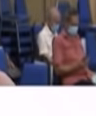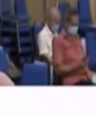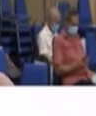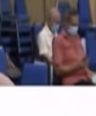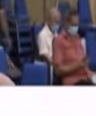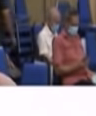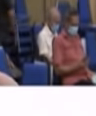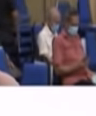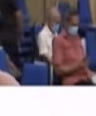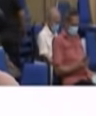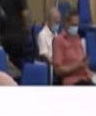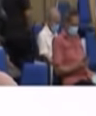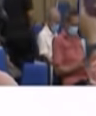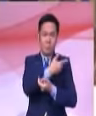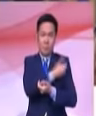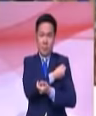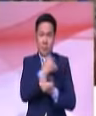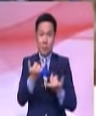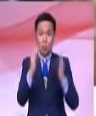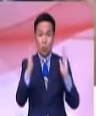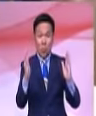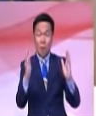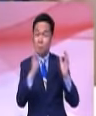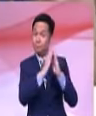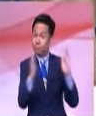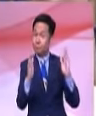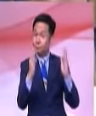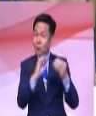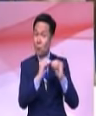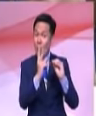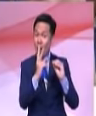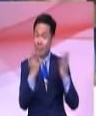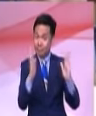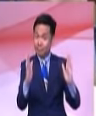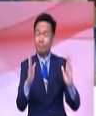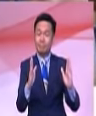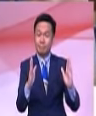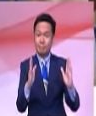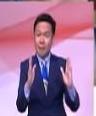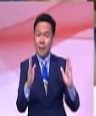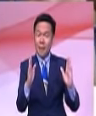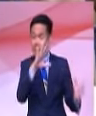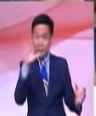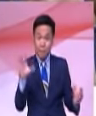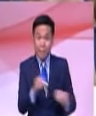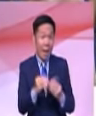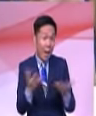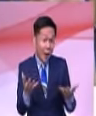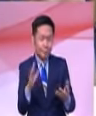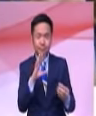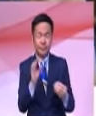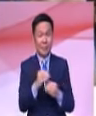kita terima untuk fasa ini adalah sebanyak untuk hari pertama kita mempunyai